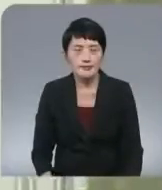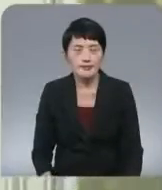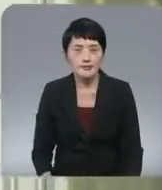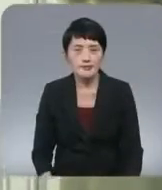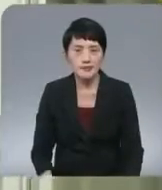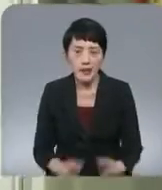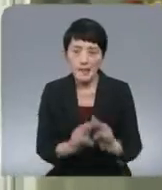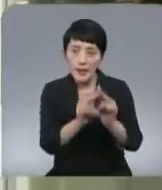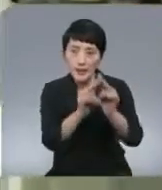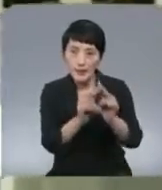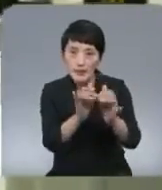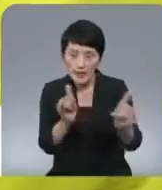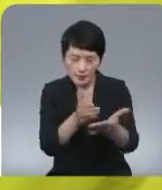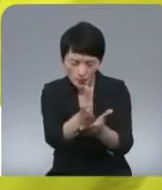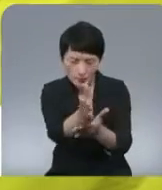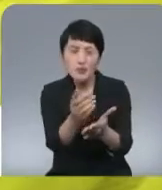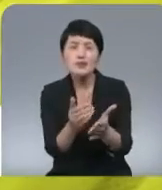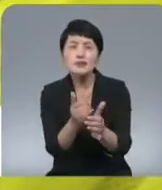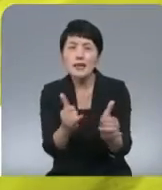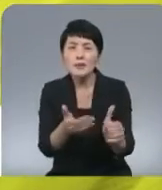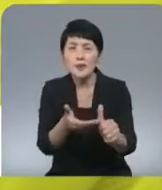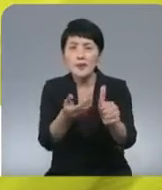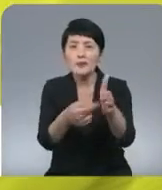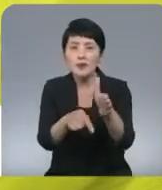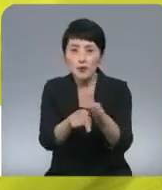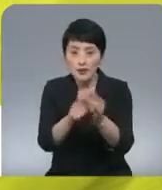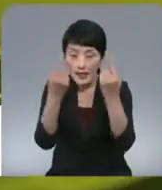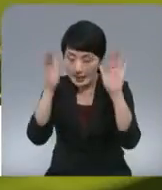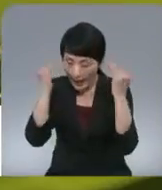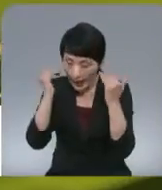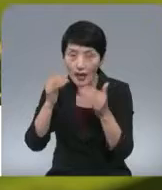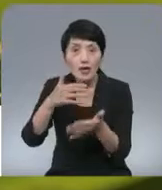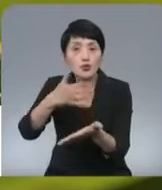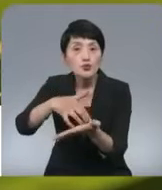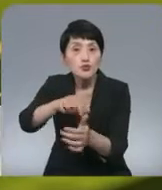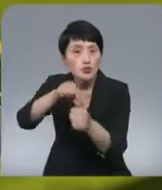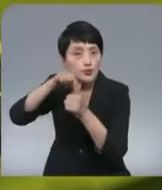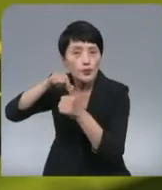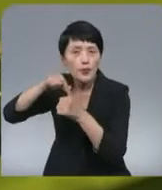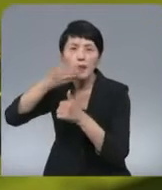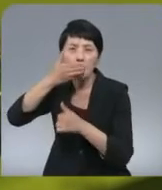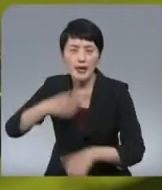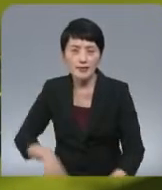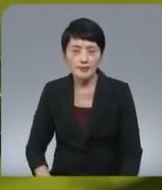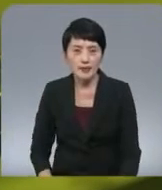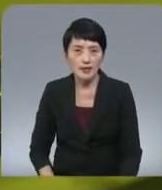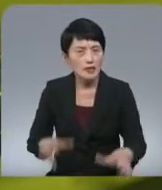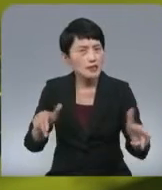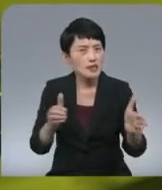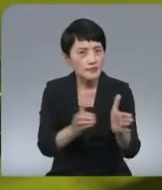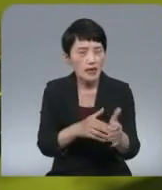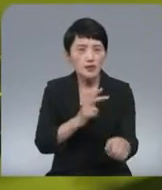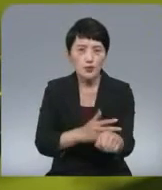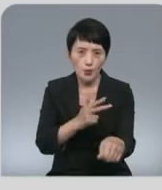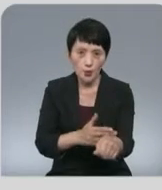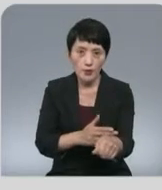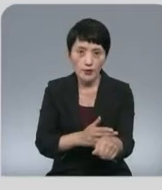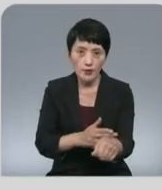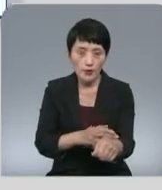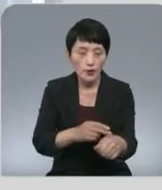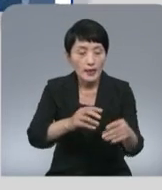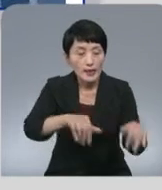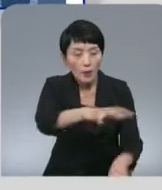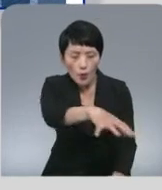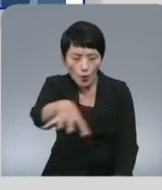правительство республики корея приняла решение подготовить и в течение десяти лет 150 тысяч специалистов в сфере